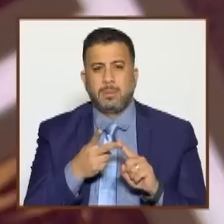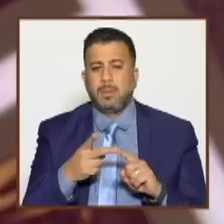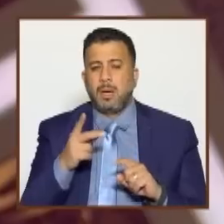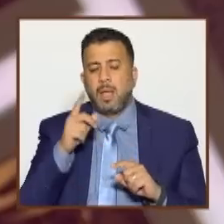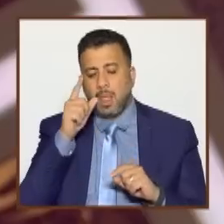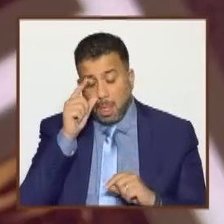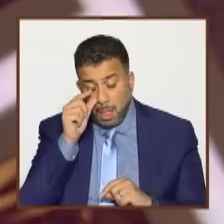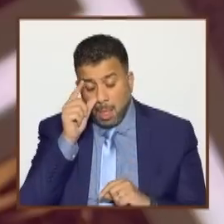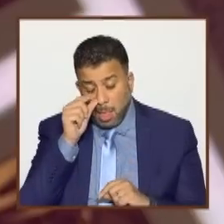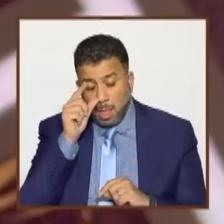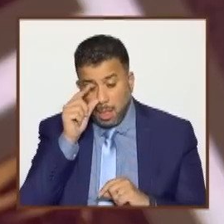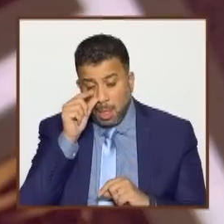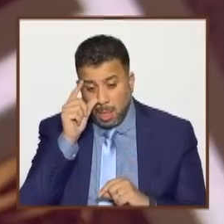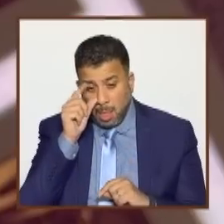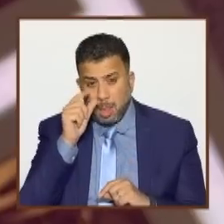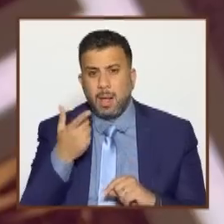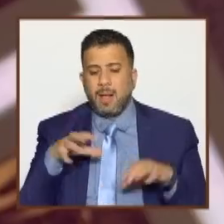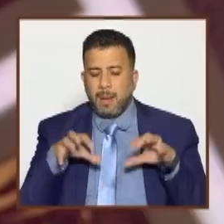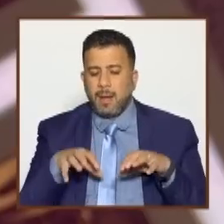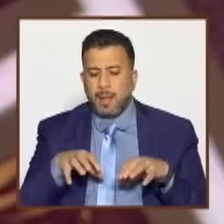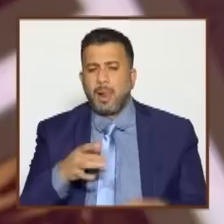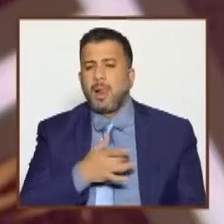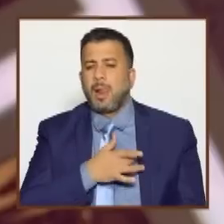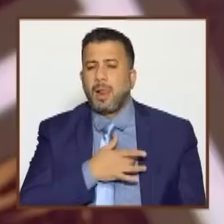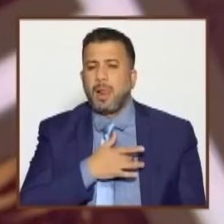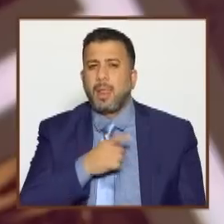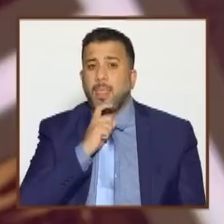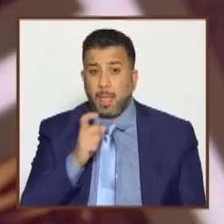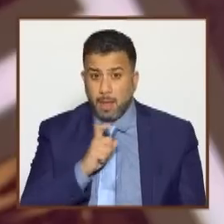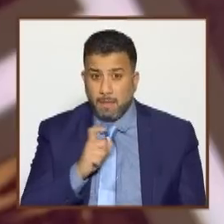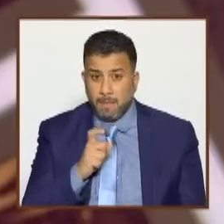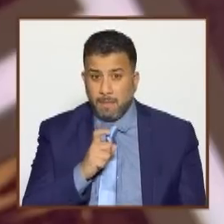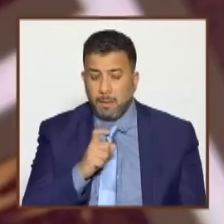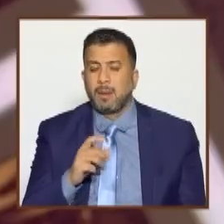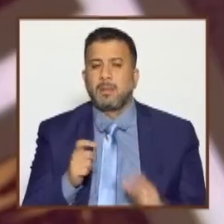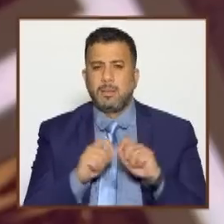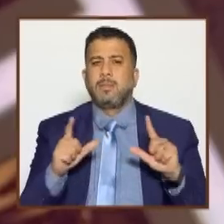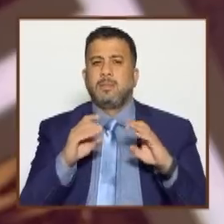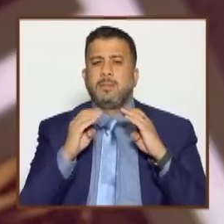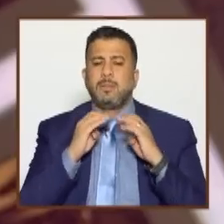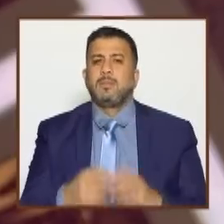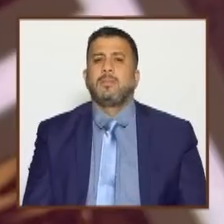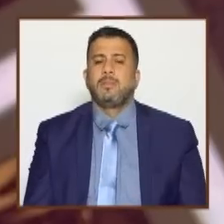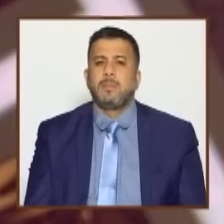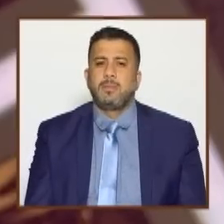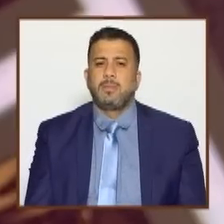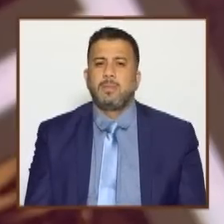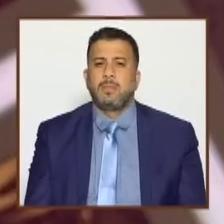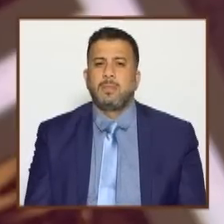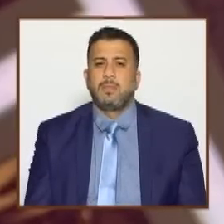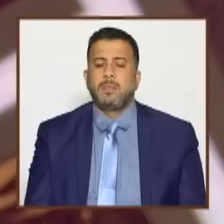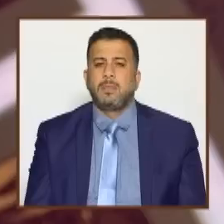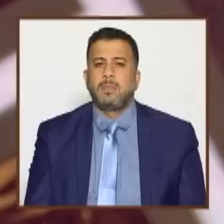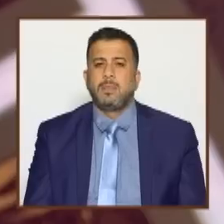هل يزيد الكفر او يخلي الكفر داخل القلب؟ هذا السؤال. السؤال الثالث انت مريت في لك تصير